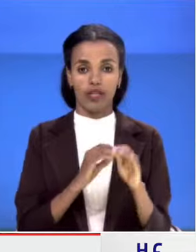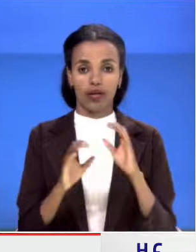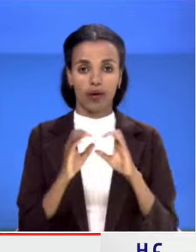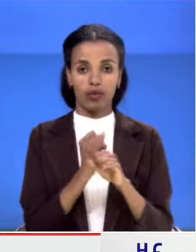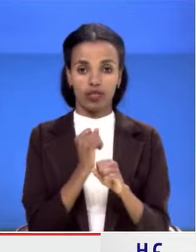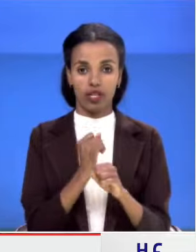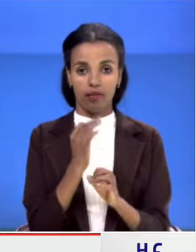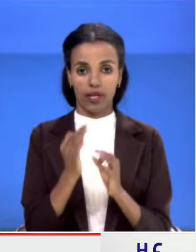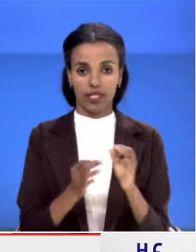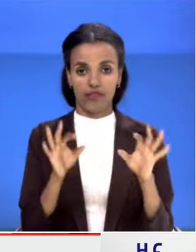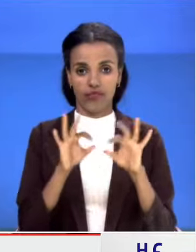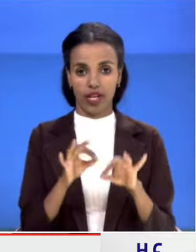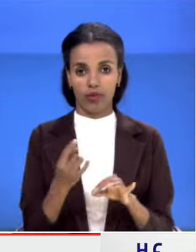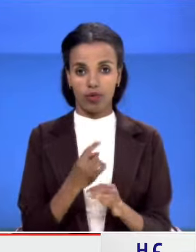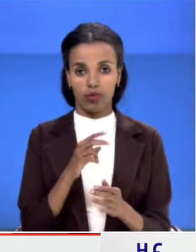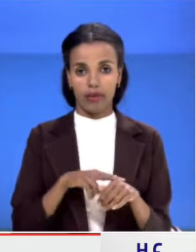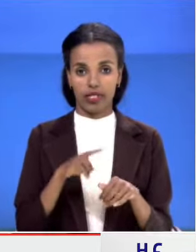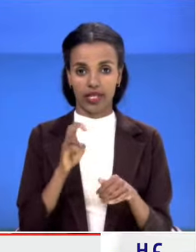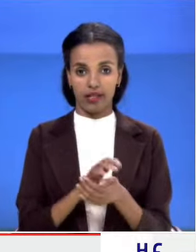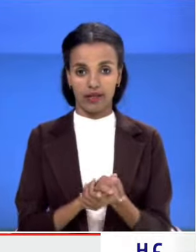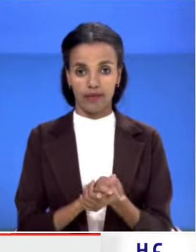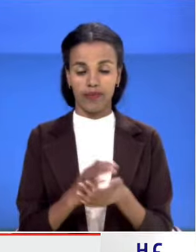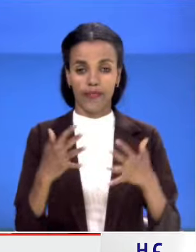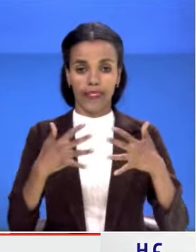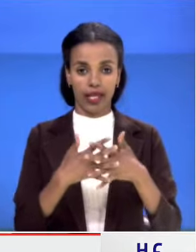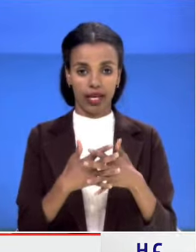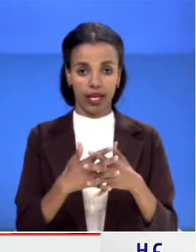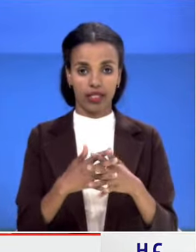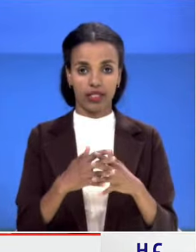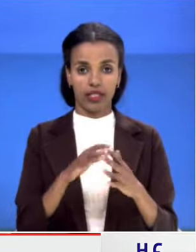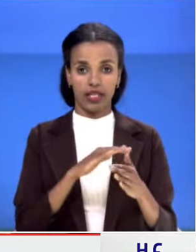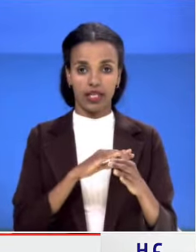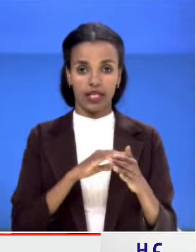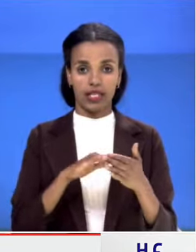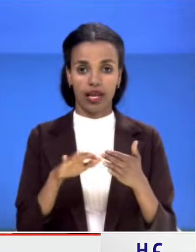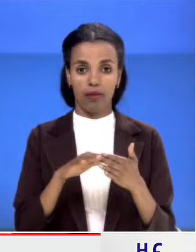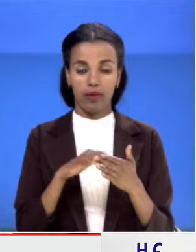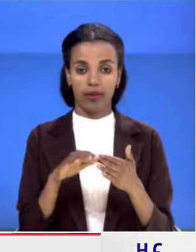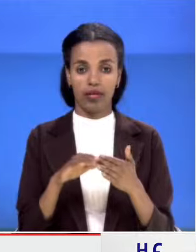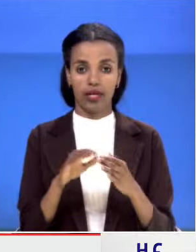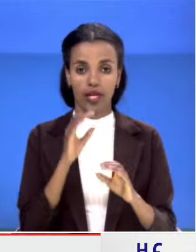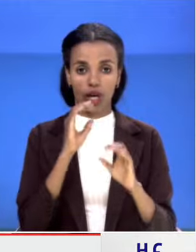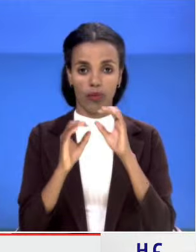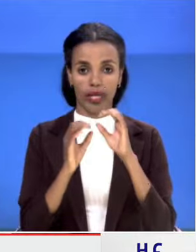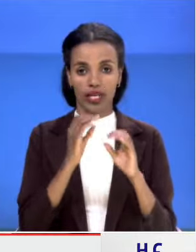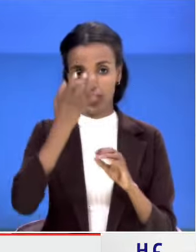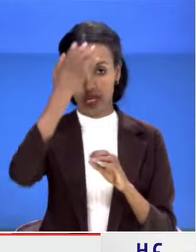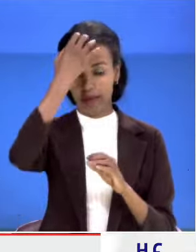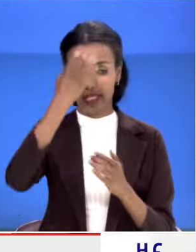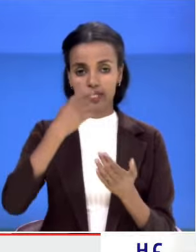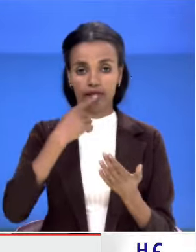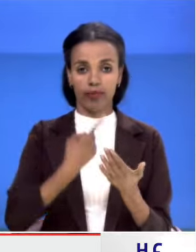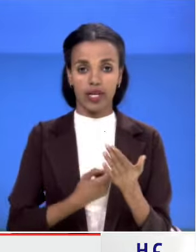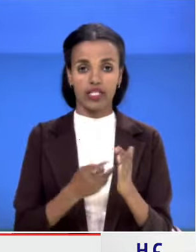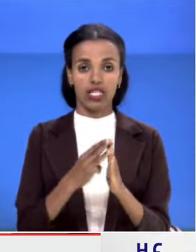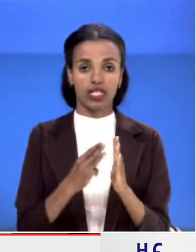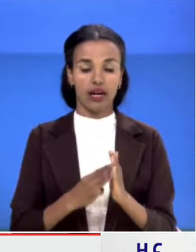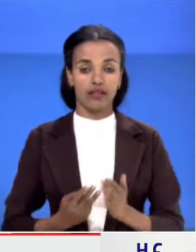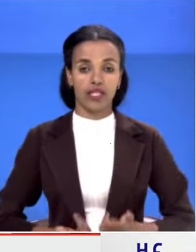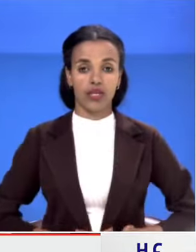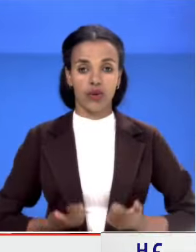አስፈላጊ መሆኑንም በማንሳት የተቀናጀ የተናበበ የኮሚኒኬሽን የመንግስት የመረጃ ስርዓት